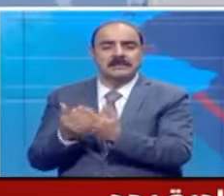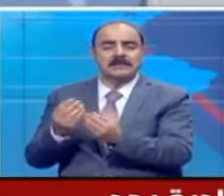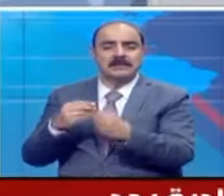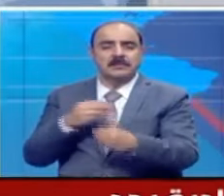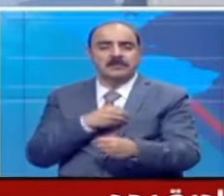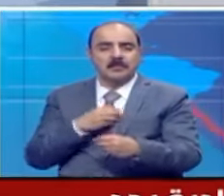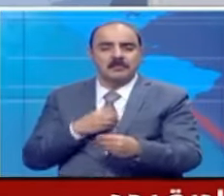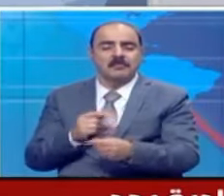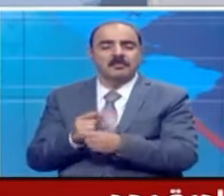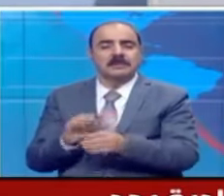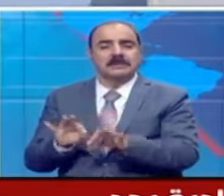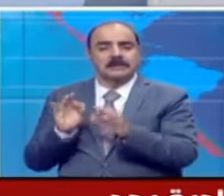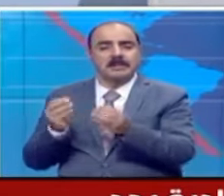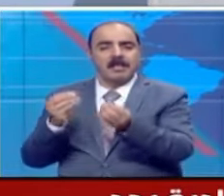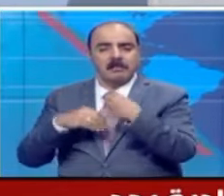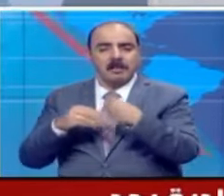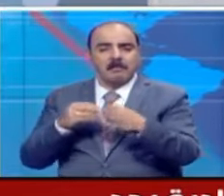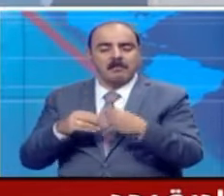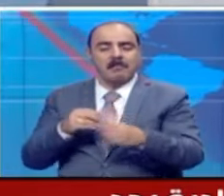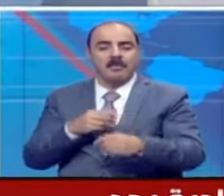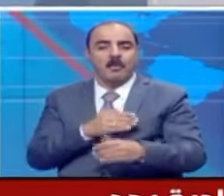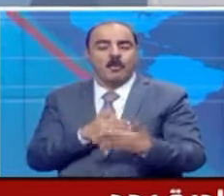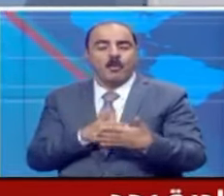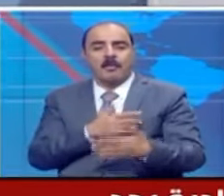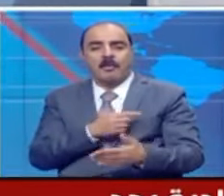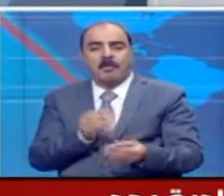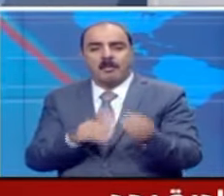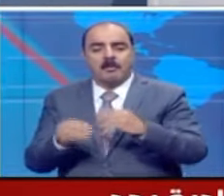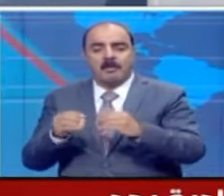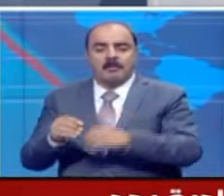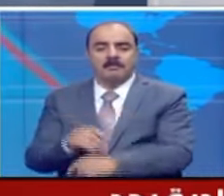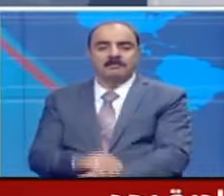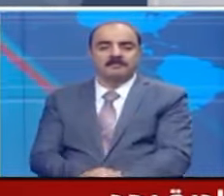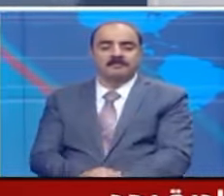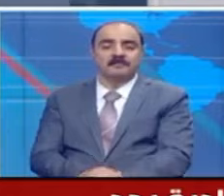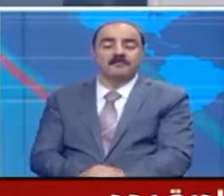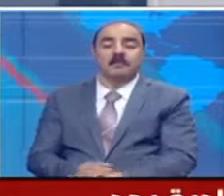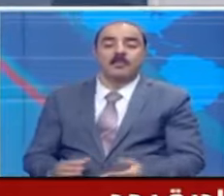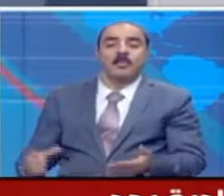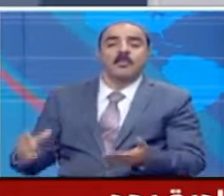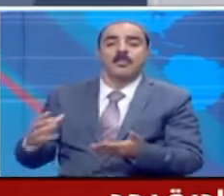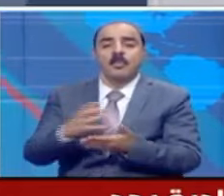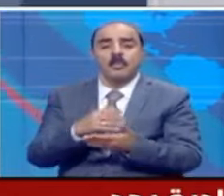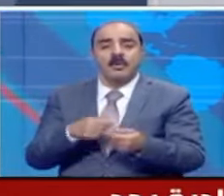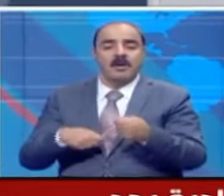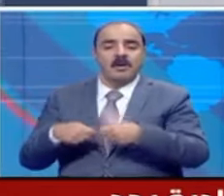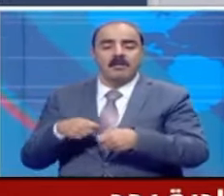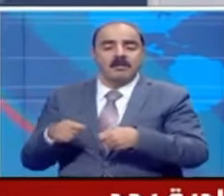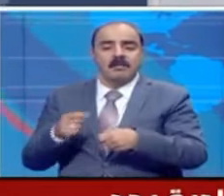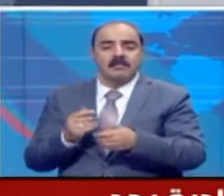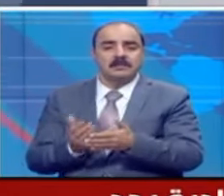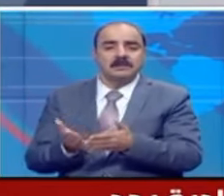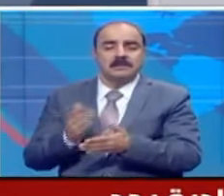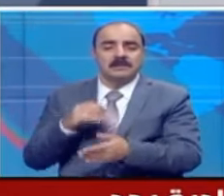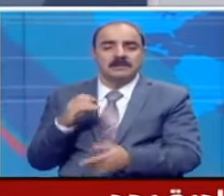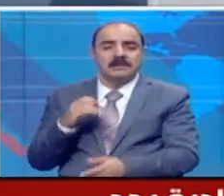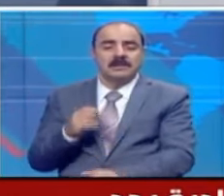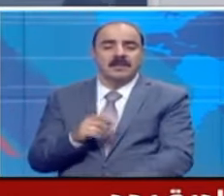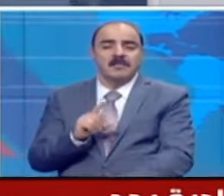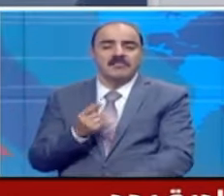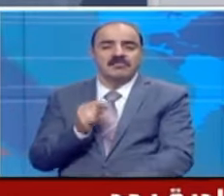الطبية والمعلمين والعاملين بالجهات الإدارية الأخرى. شملت الحزمة الاجتماعية التي وجهها السيد